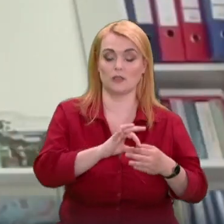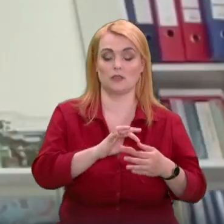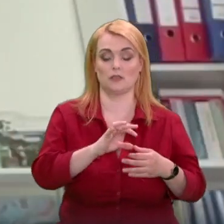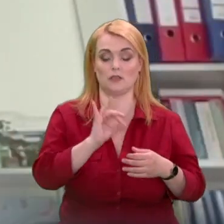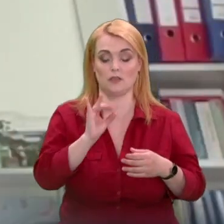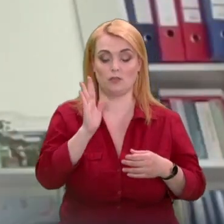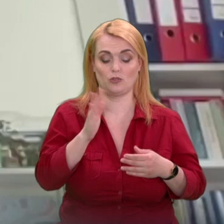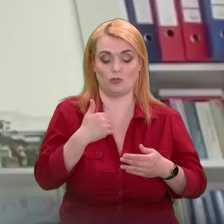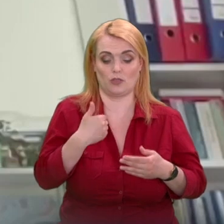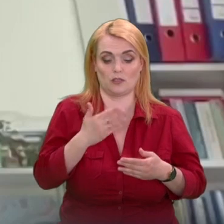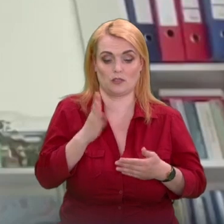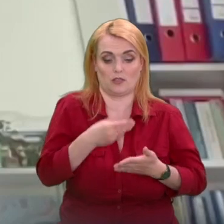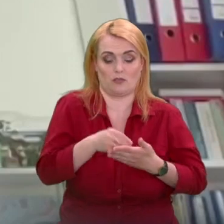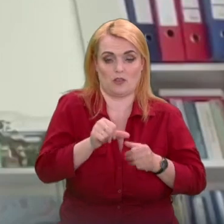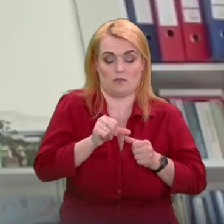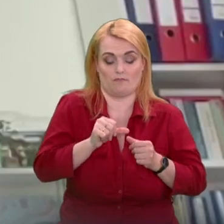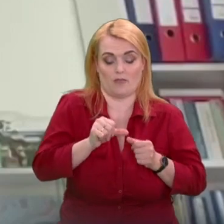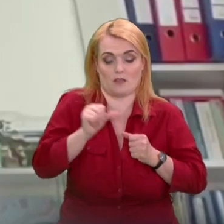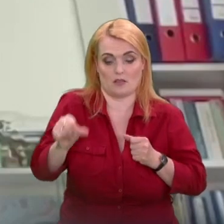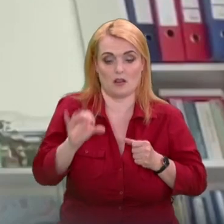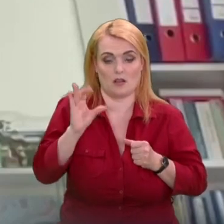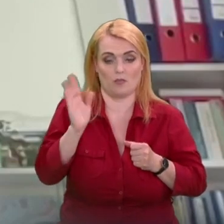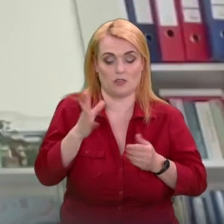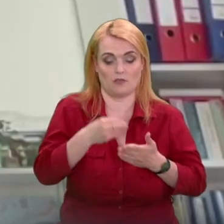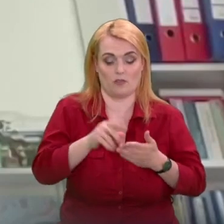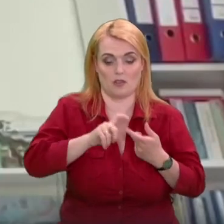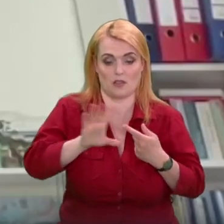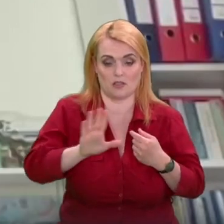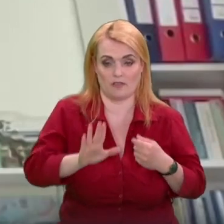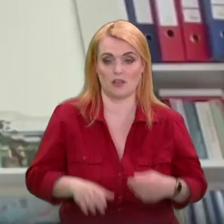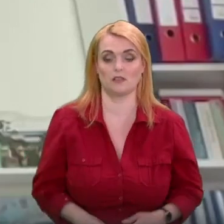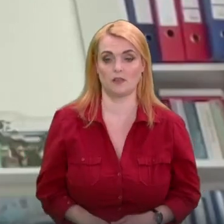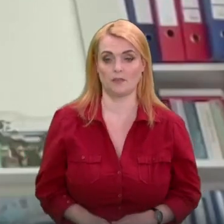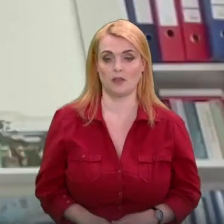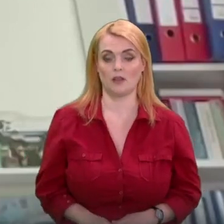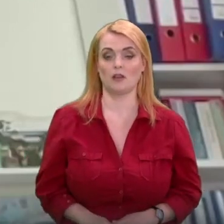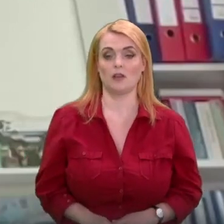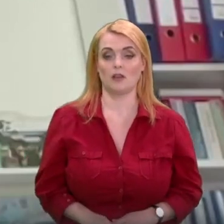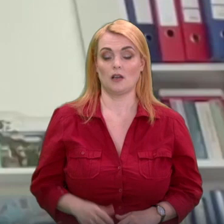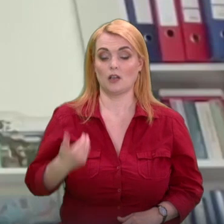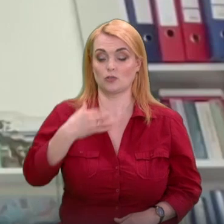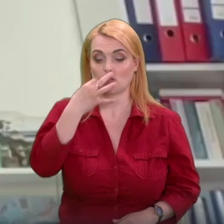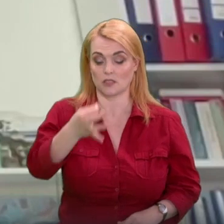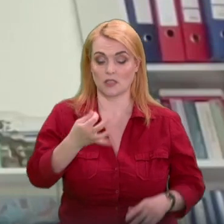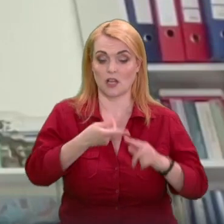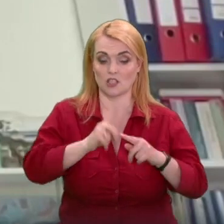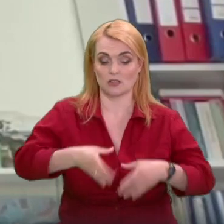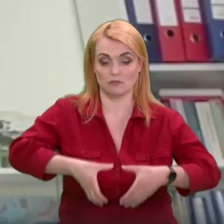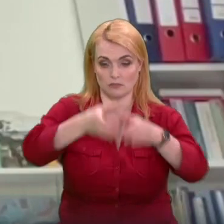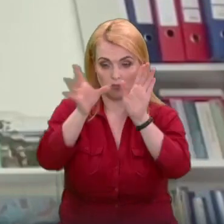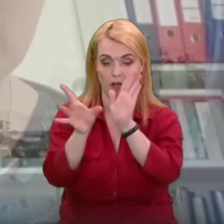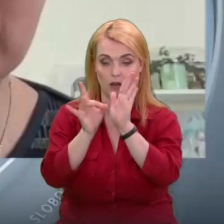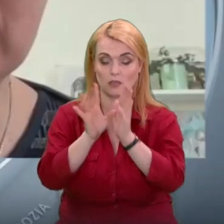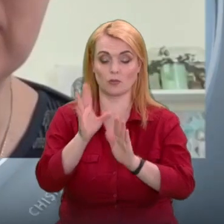bună. Însă această linie va fi abia a treia și deocamdată